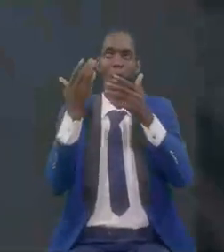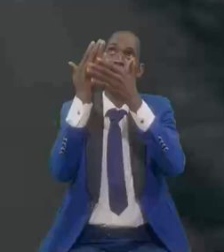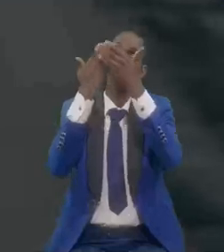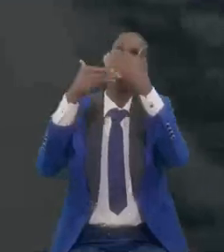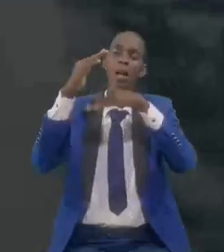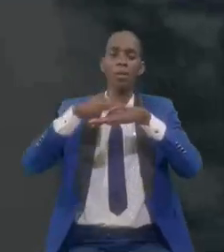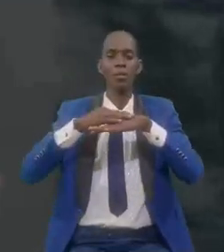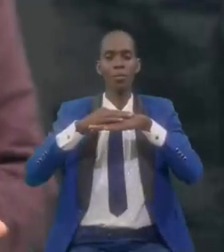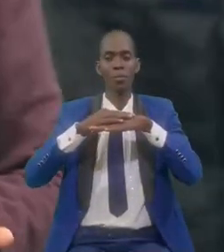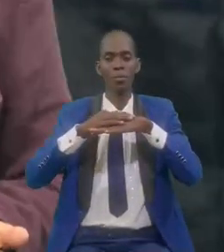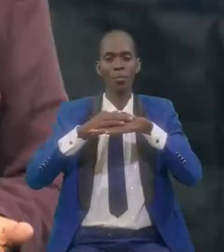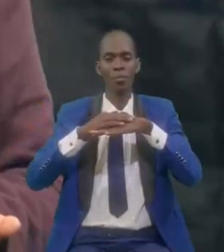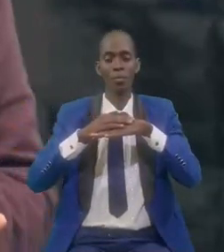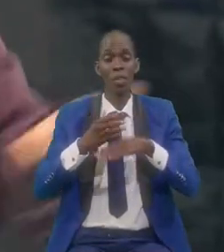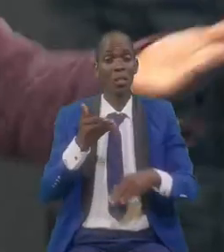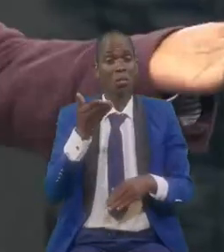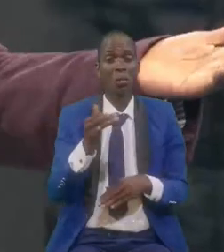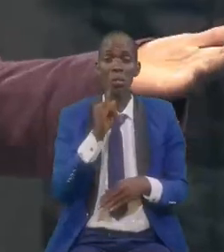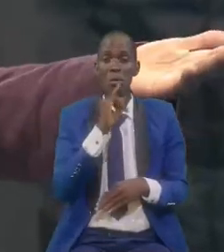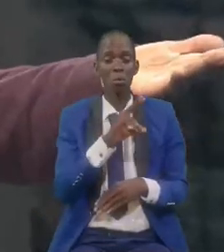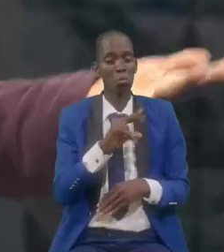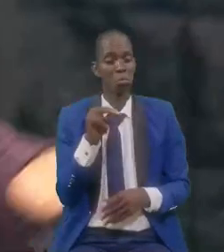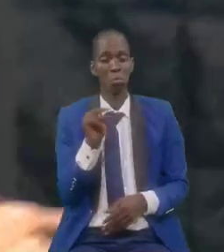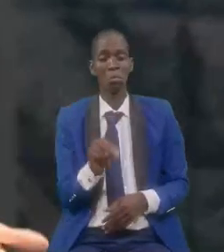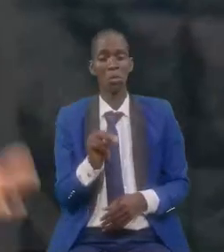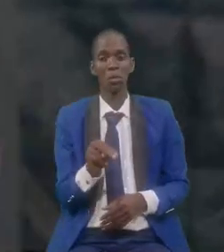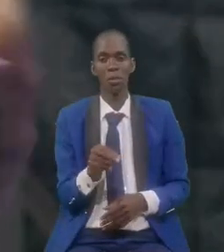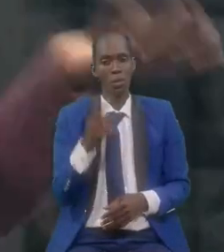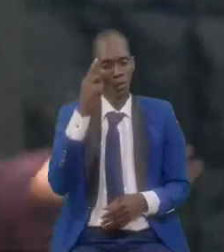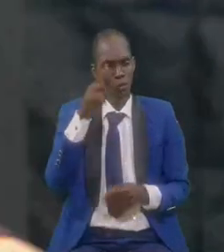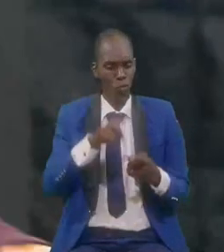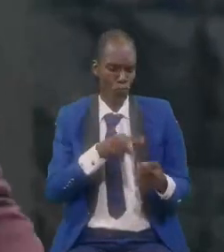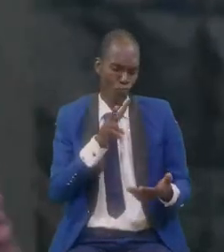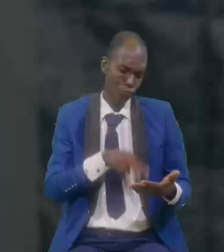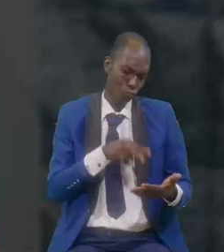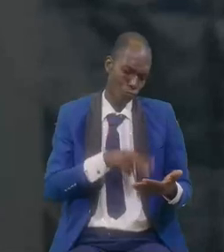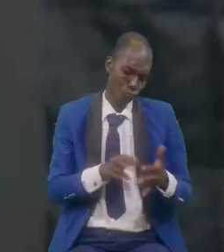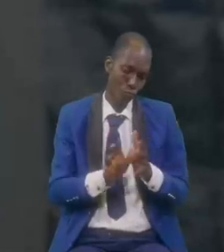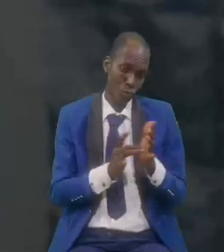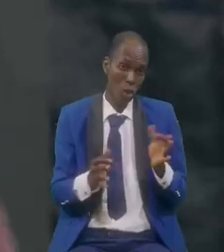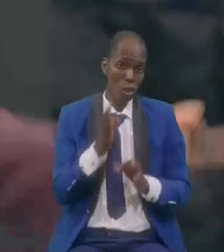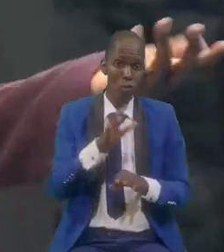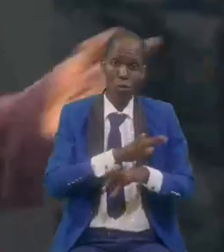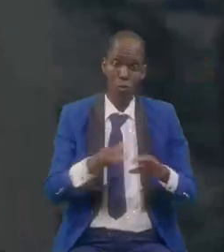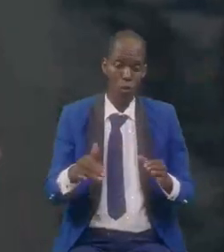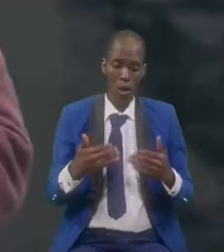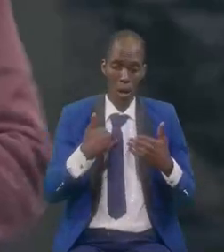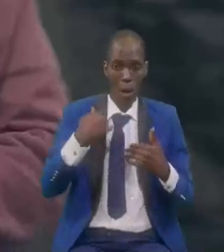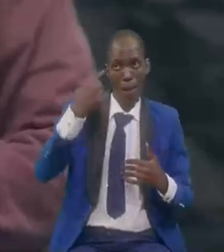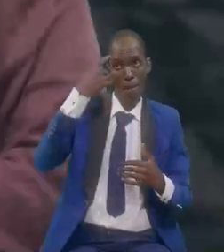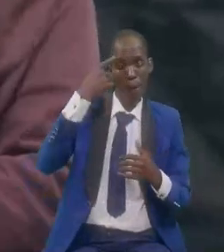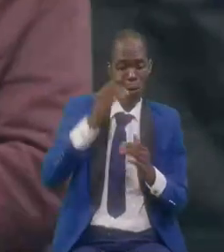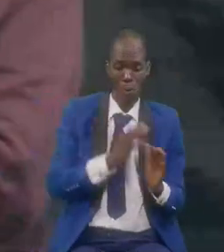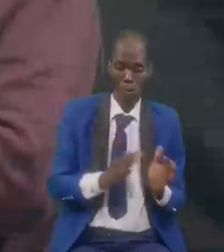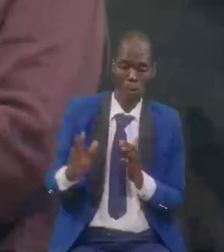Un si grand ciel. Il n'y a pas de raison de lire la Bible si tu ne veux pas aller au ciel. Ce